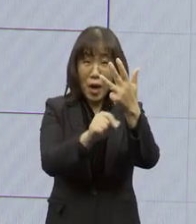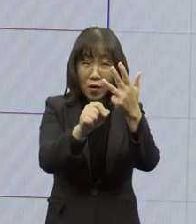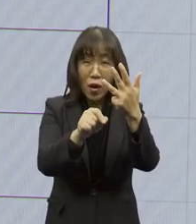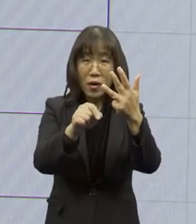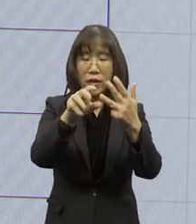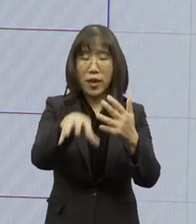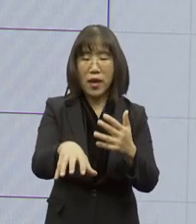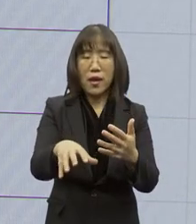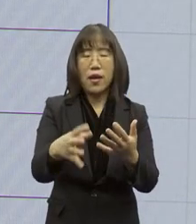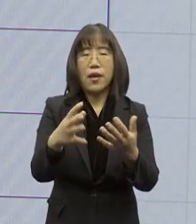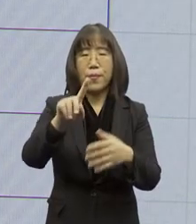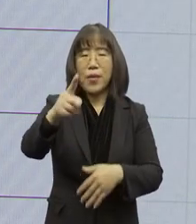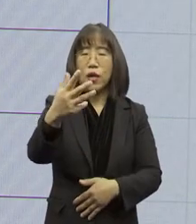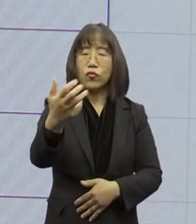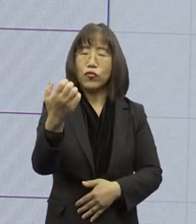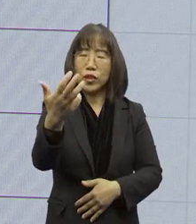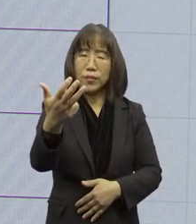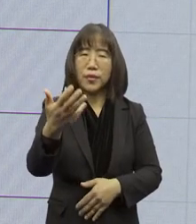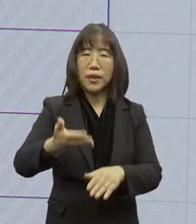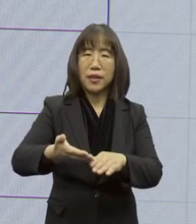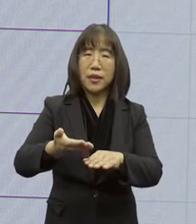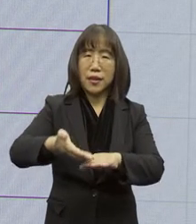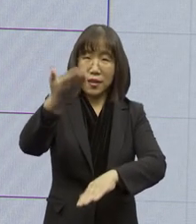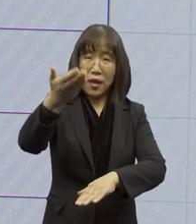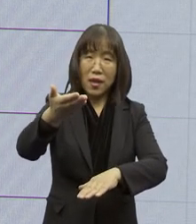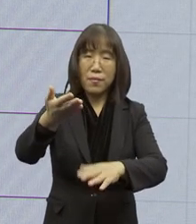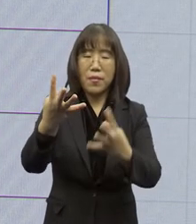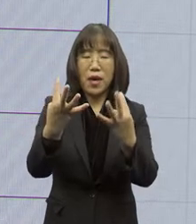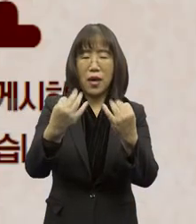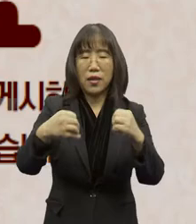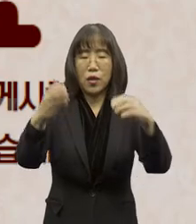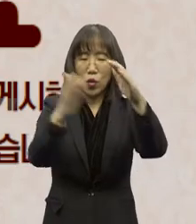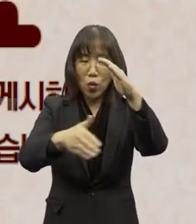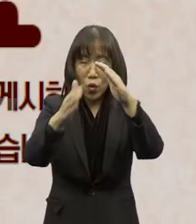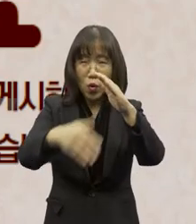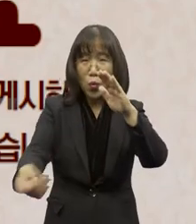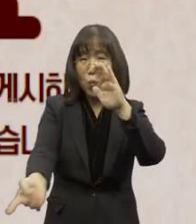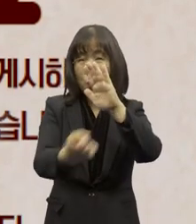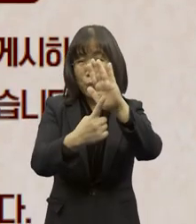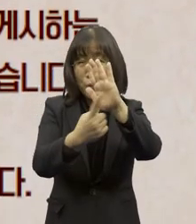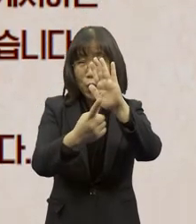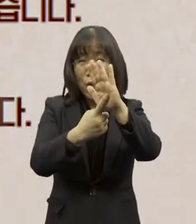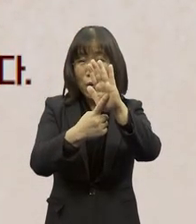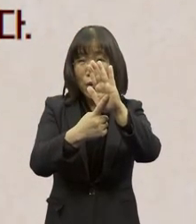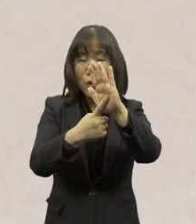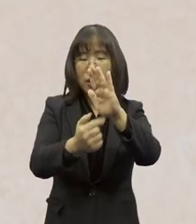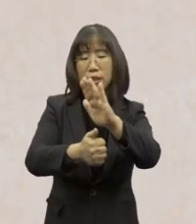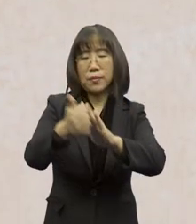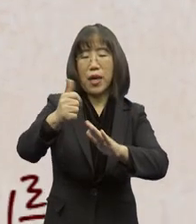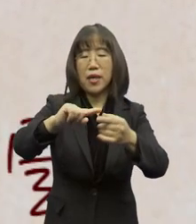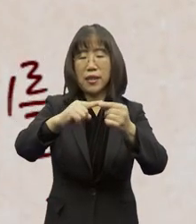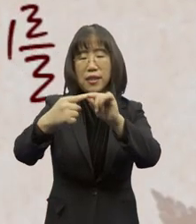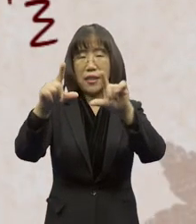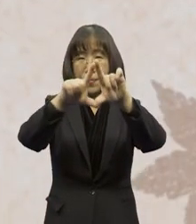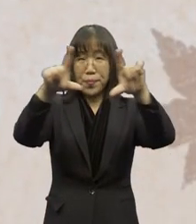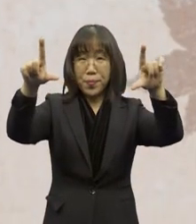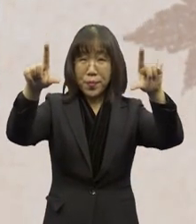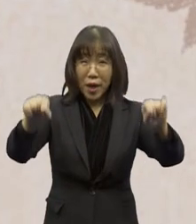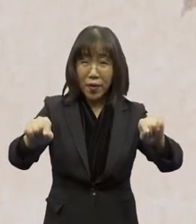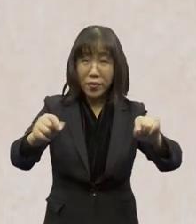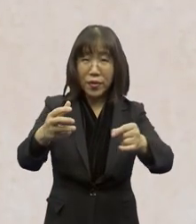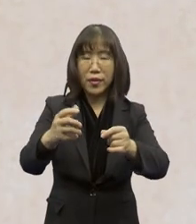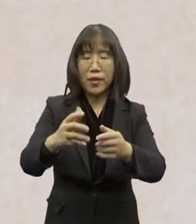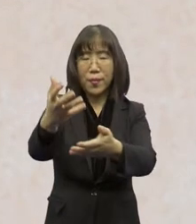받아 희망 글판 선정위원회 심사를 거쳐 26일 선정됐습니다. 강서구는 강서 희망